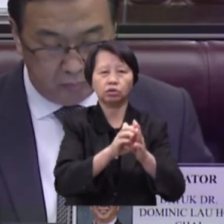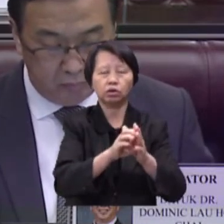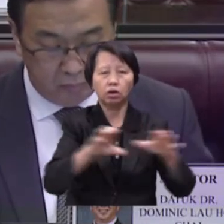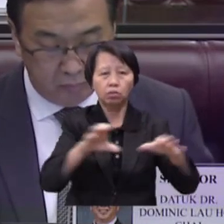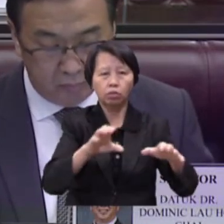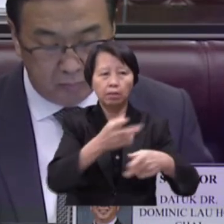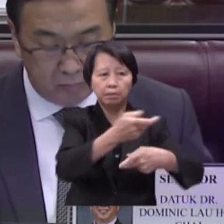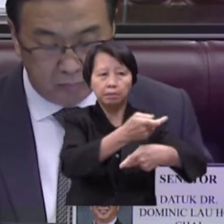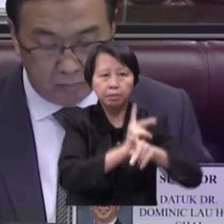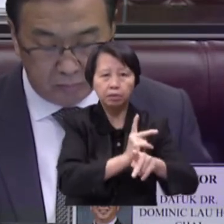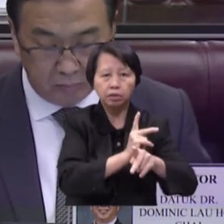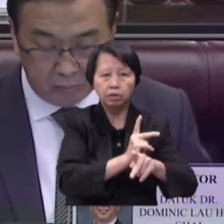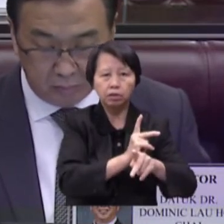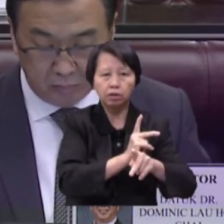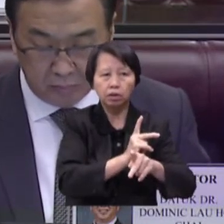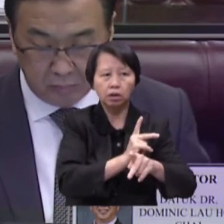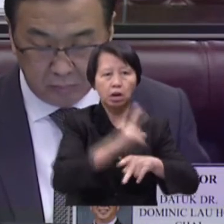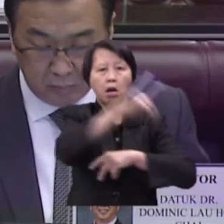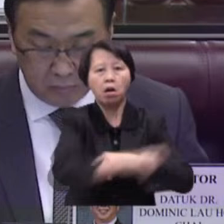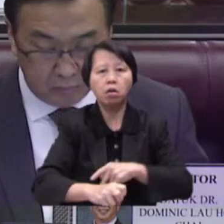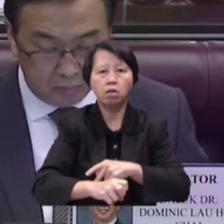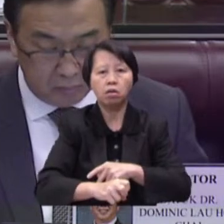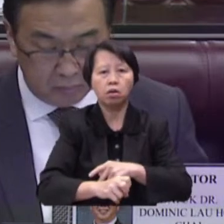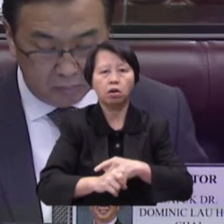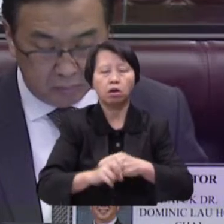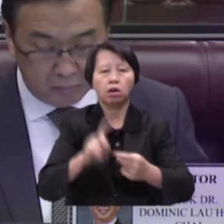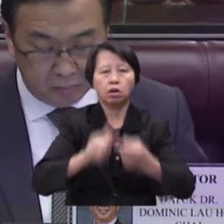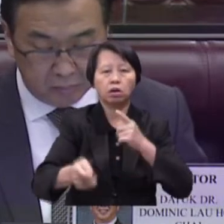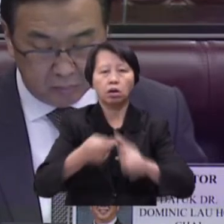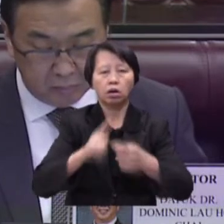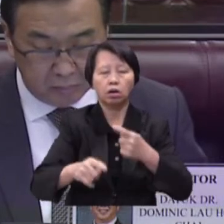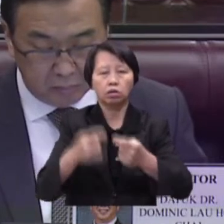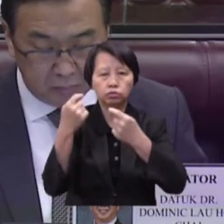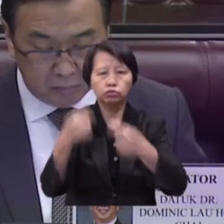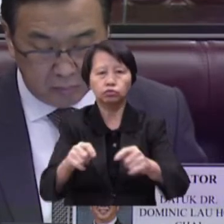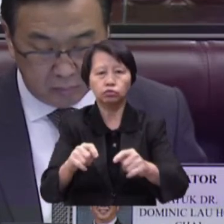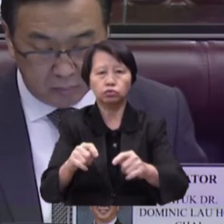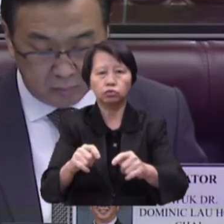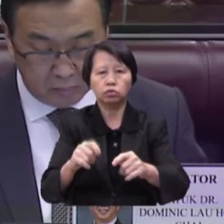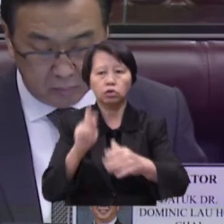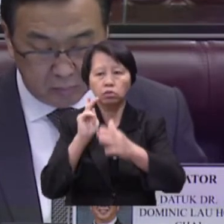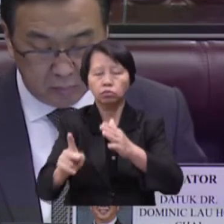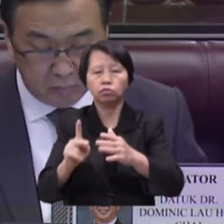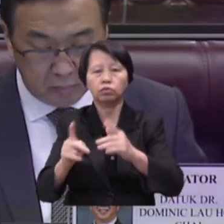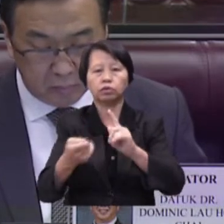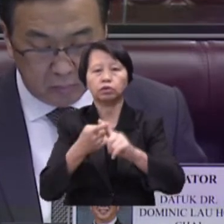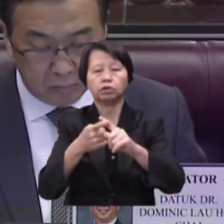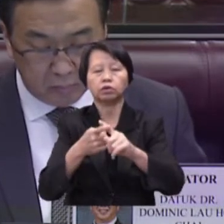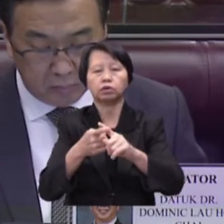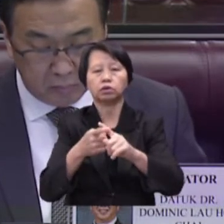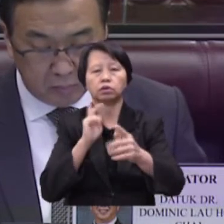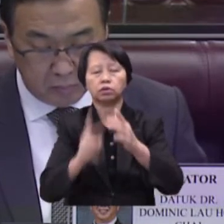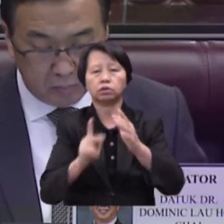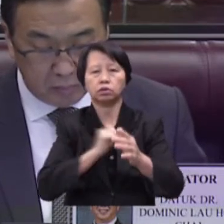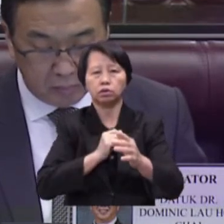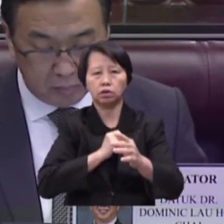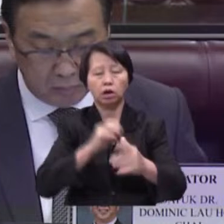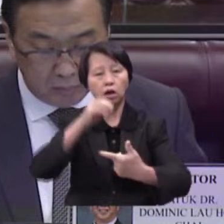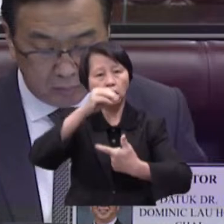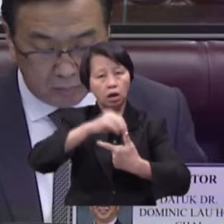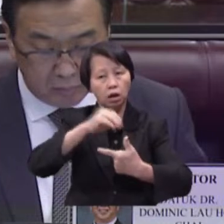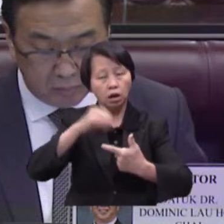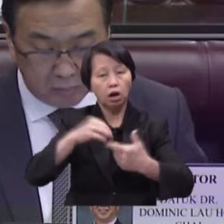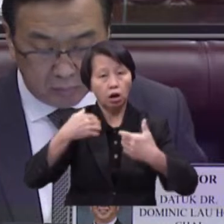pinjaman pesangon dan akhirnya kawan itu telah coba untuk membunuh diri dan Adakah orang yang